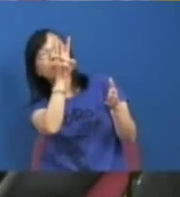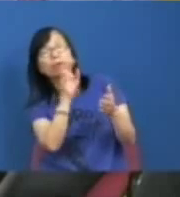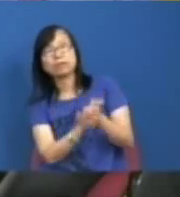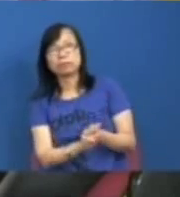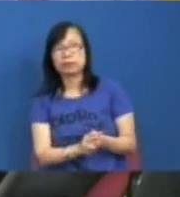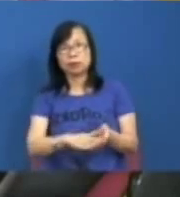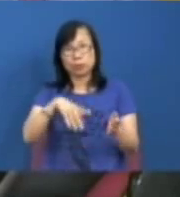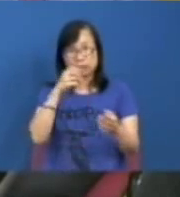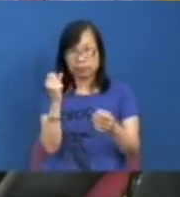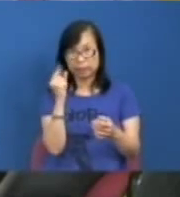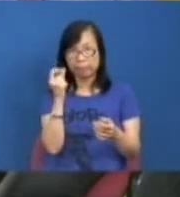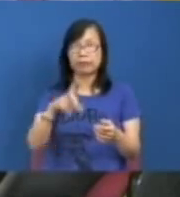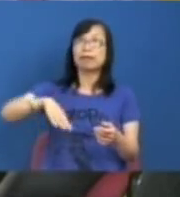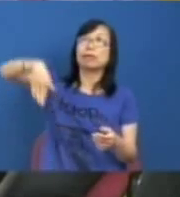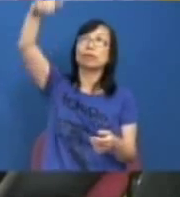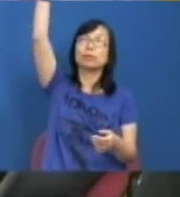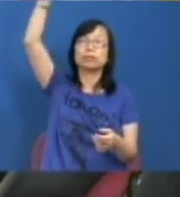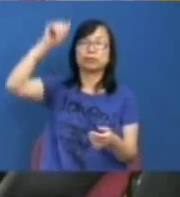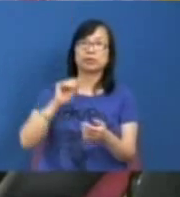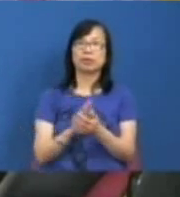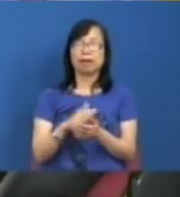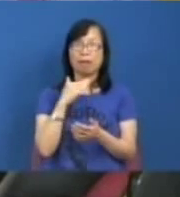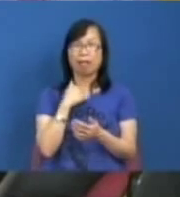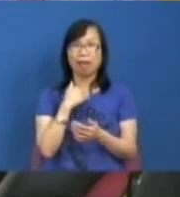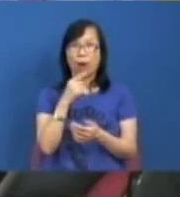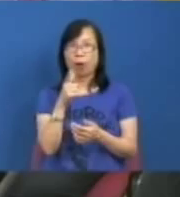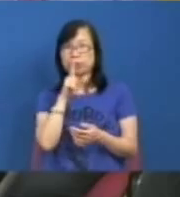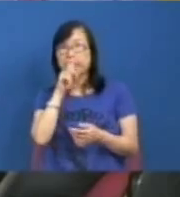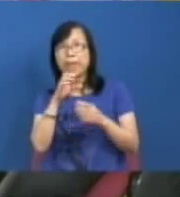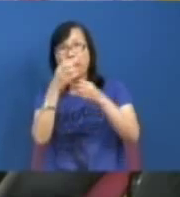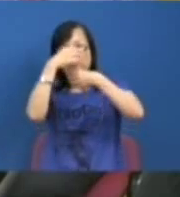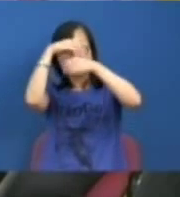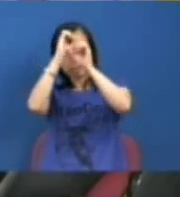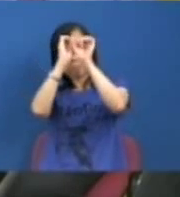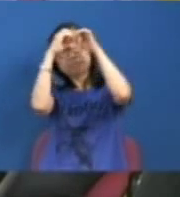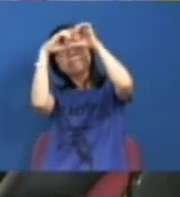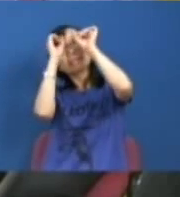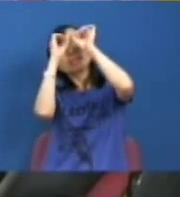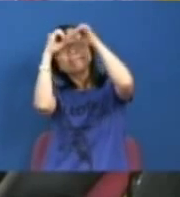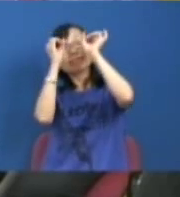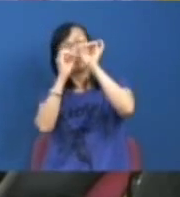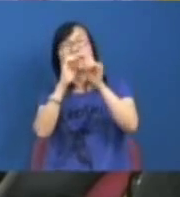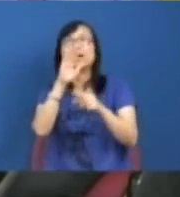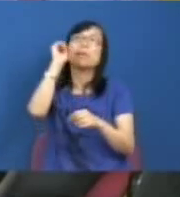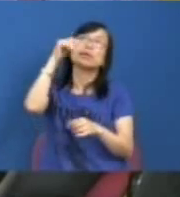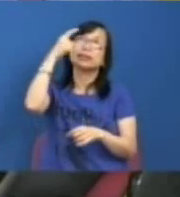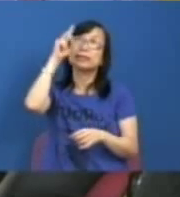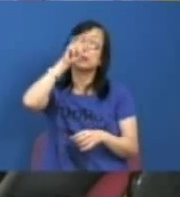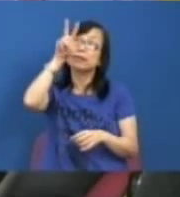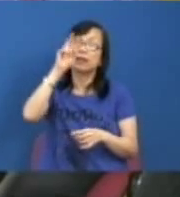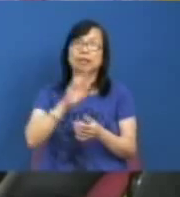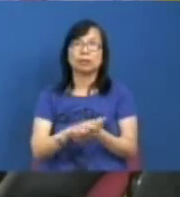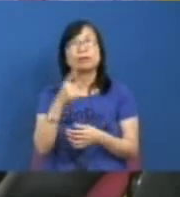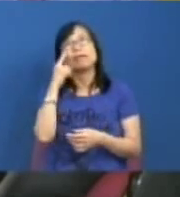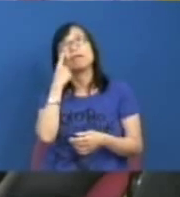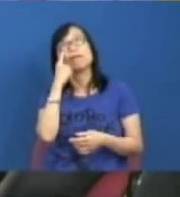嘅地方咧。咁一我哋可以用比較好啲嘅望遠鏡去望咗先啦，睇睇唔睇到啦。如果都係睇